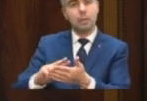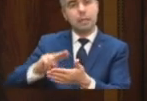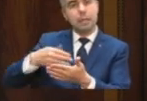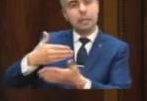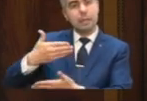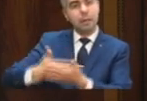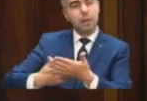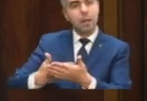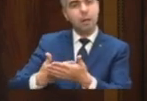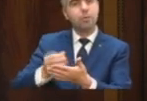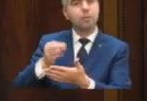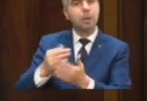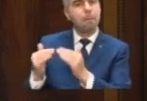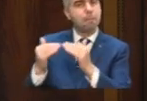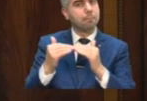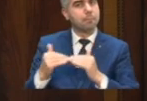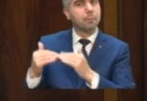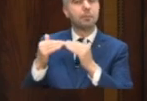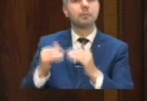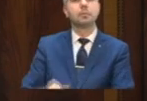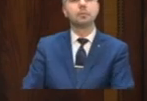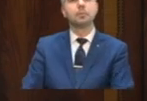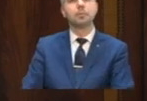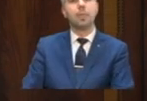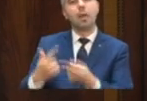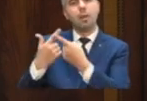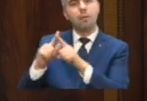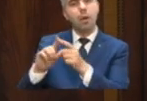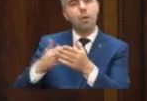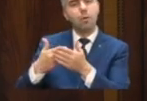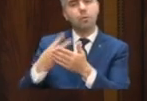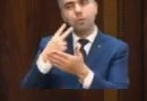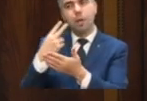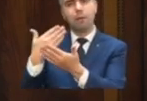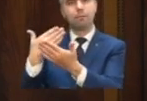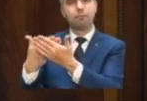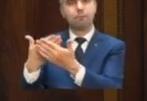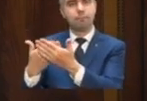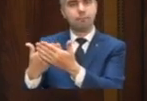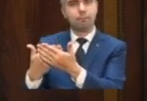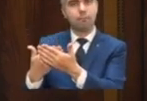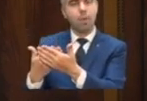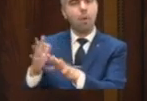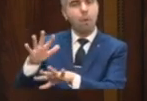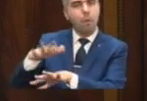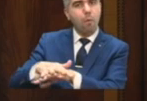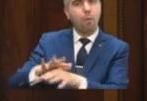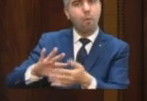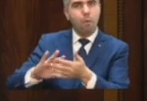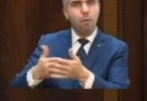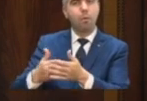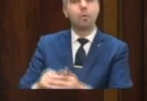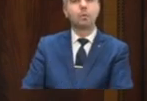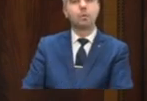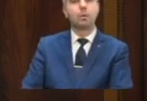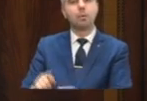نجاعة ومتكاملة، وأيضا ذو بعد إقليمي ومحلي لكي تدمج فيها جميع الجوانب بما فيهم